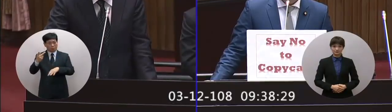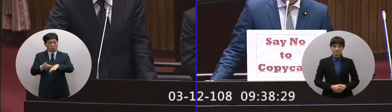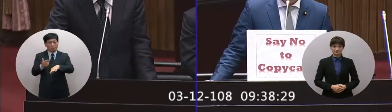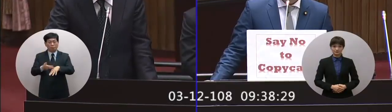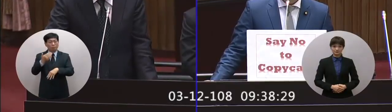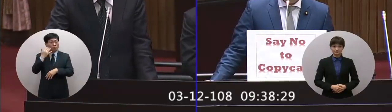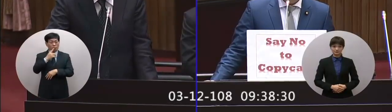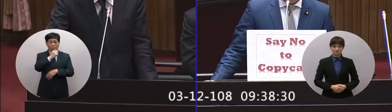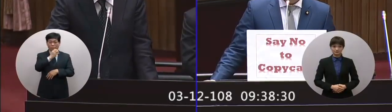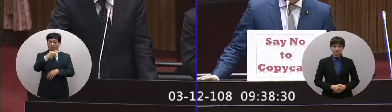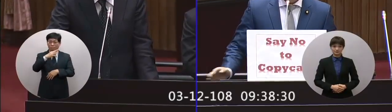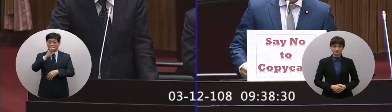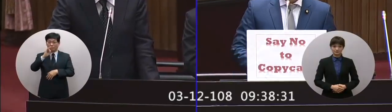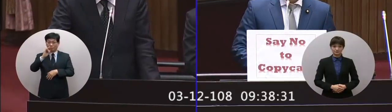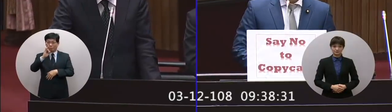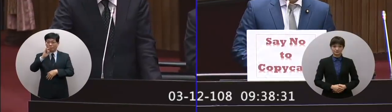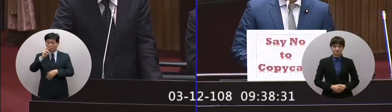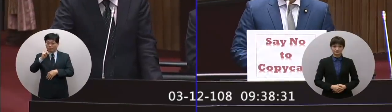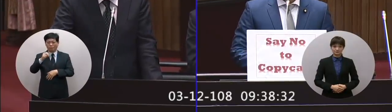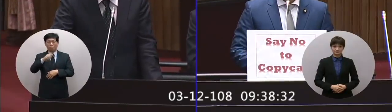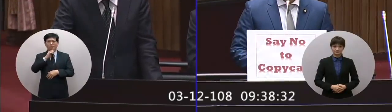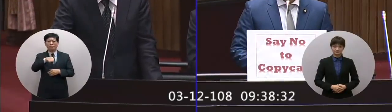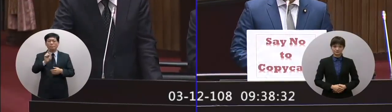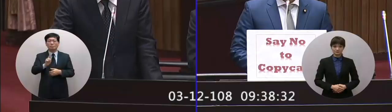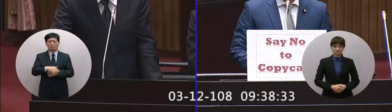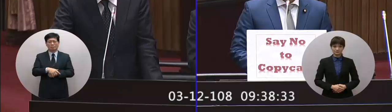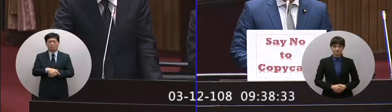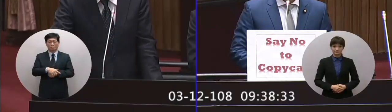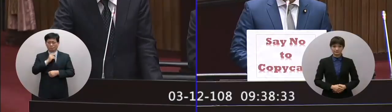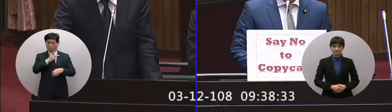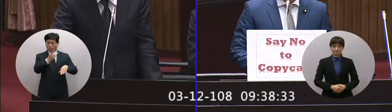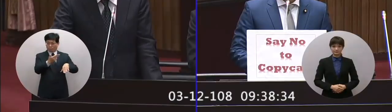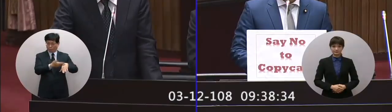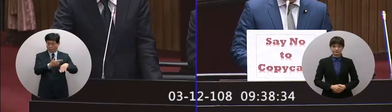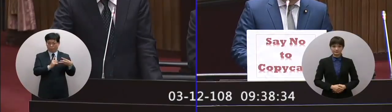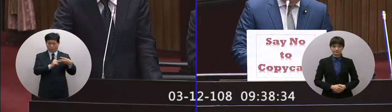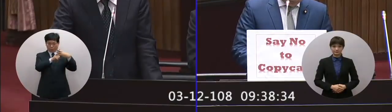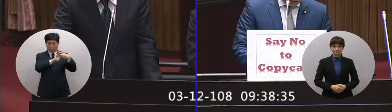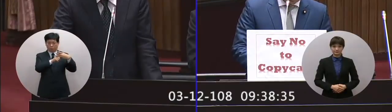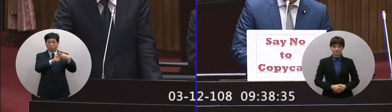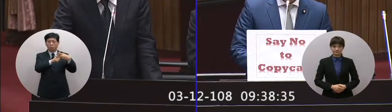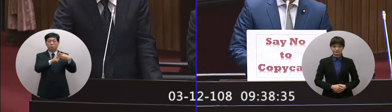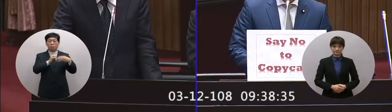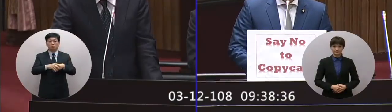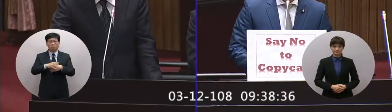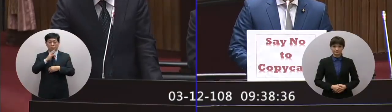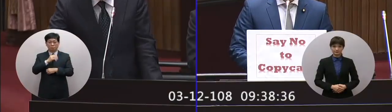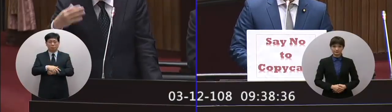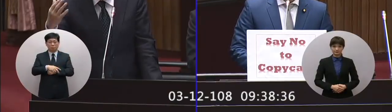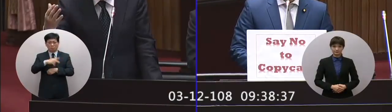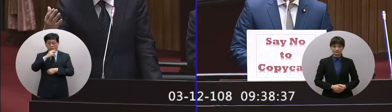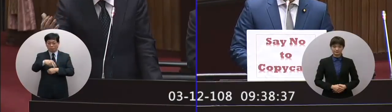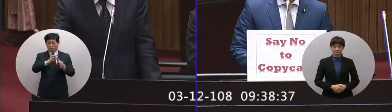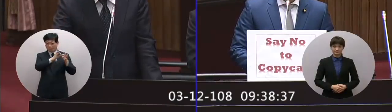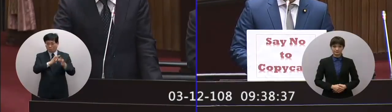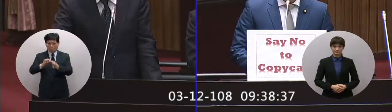讲 TechFin 的话，那大概可能有人是讲说 TechFin 就是以科技为主，然后进染